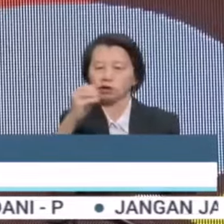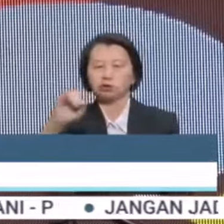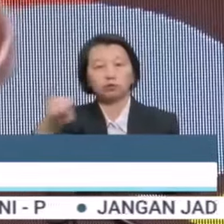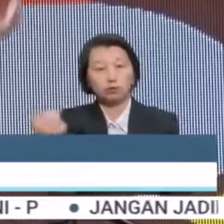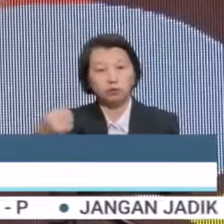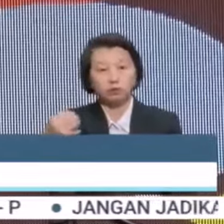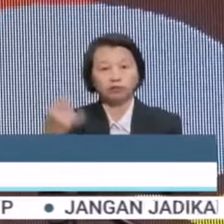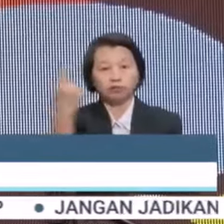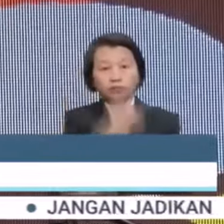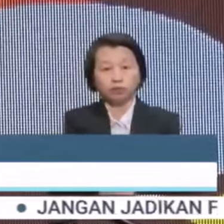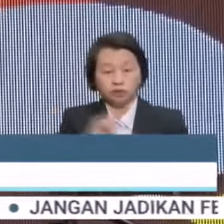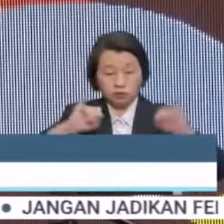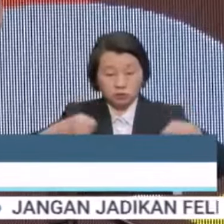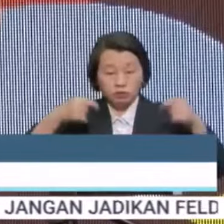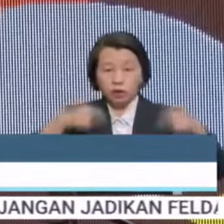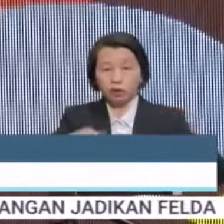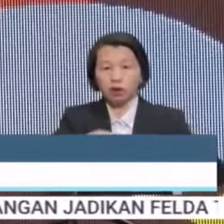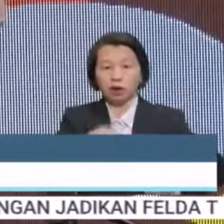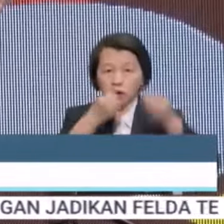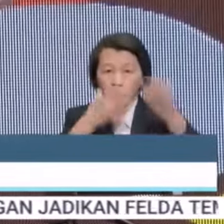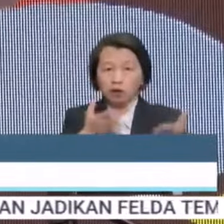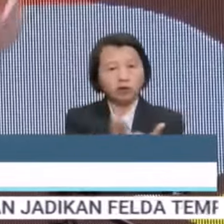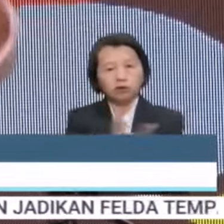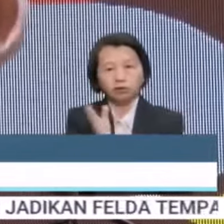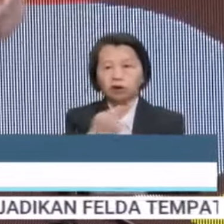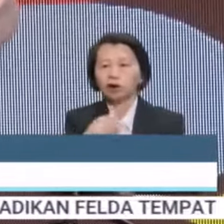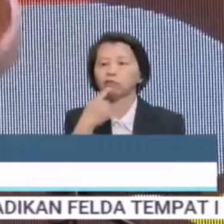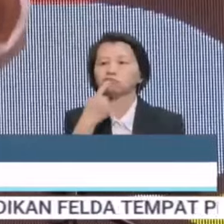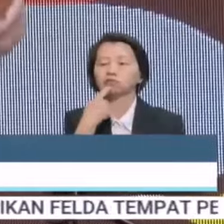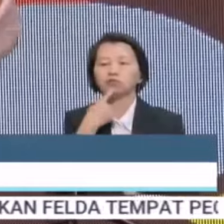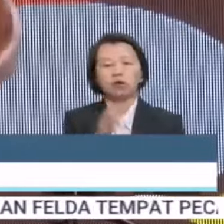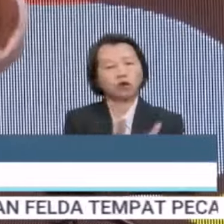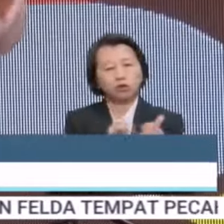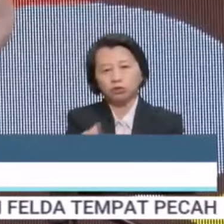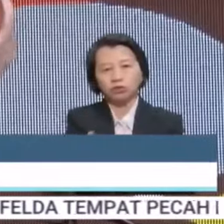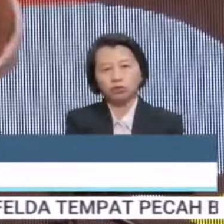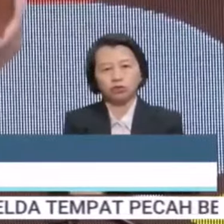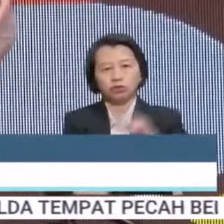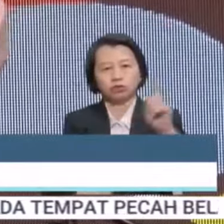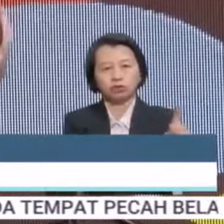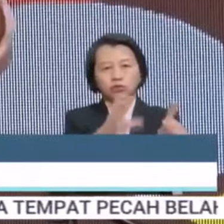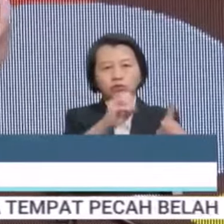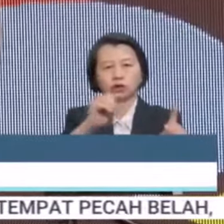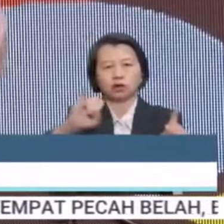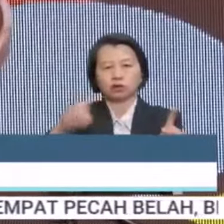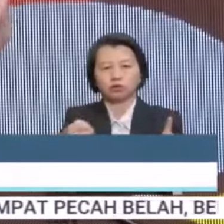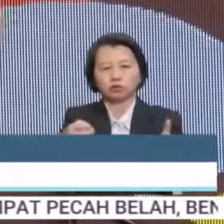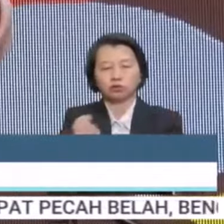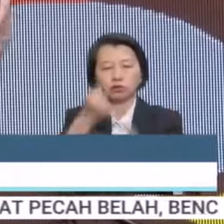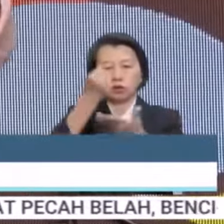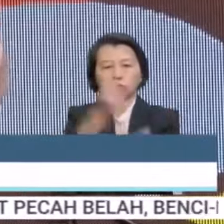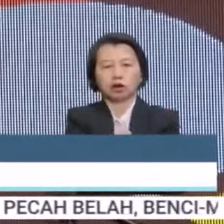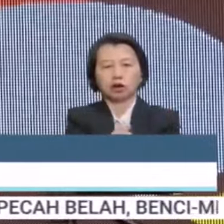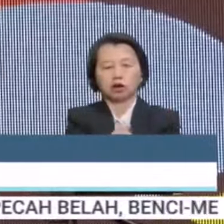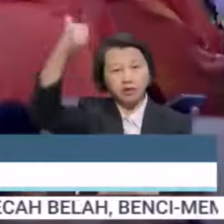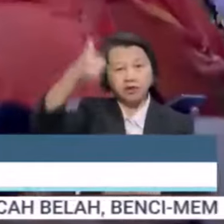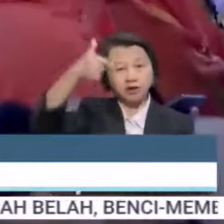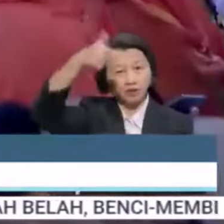Ya. Hari Jumaat ni, yang saya beritahu, terus saya kata lulus RM100 juta bantuan